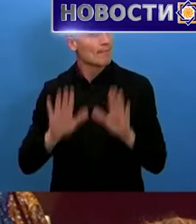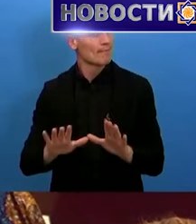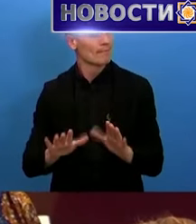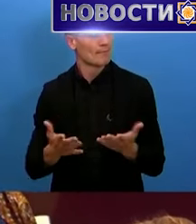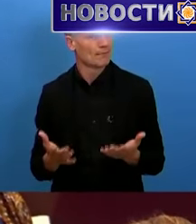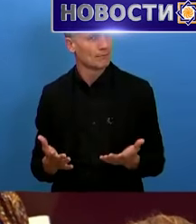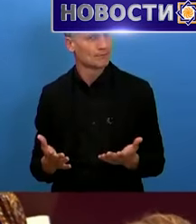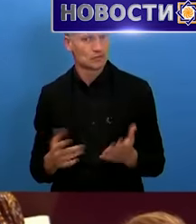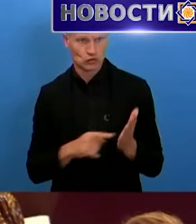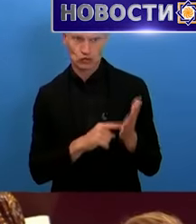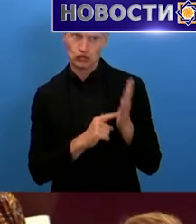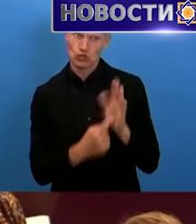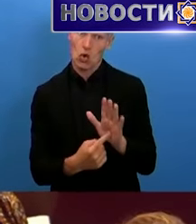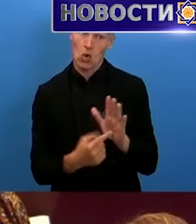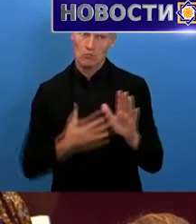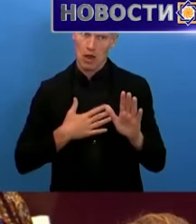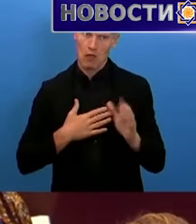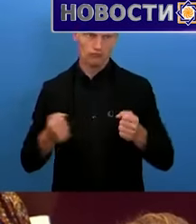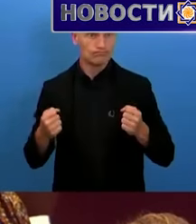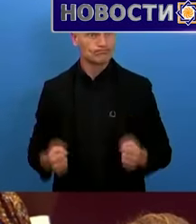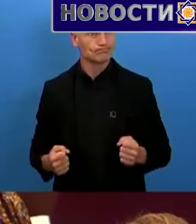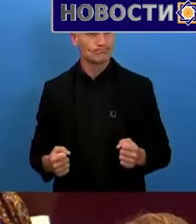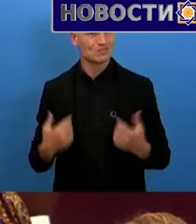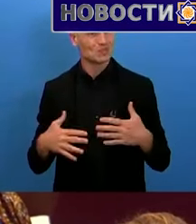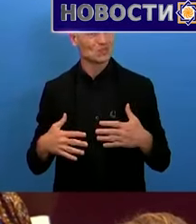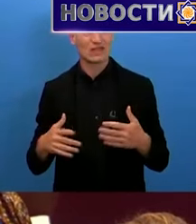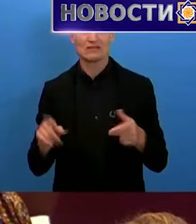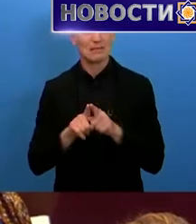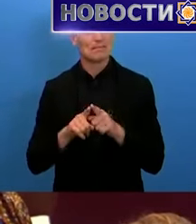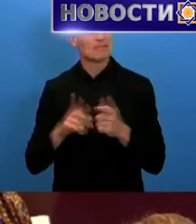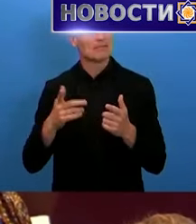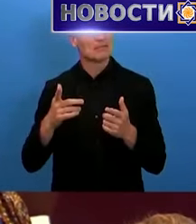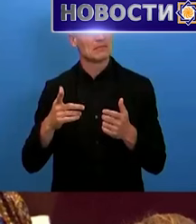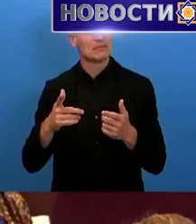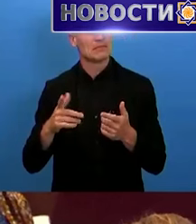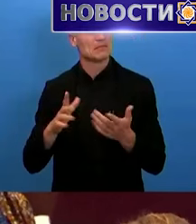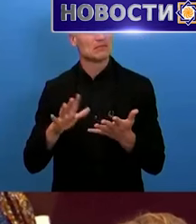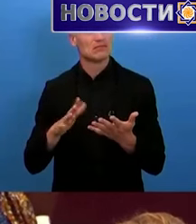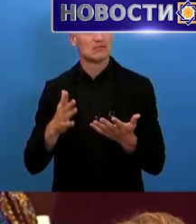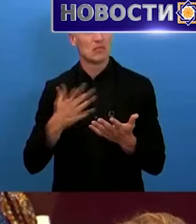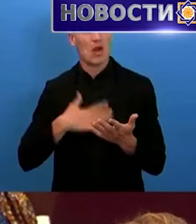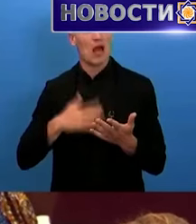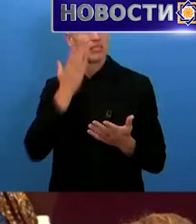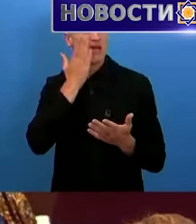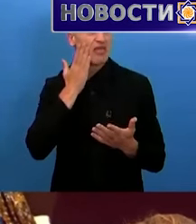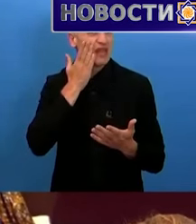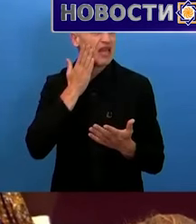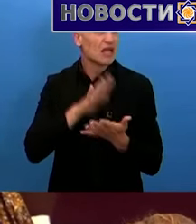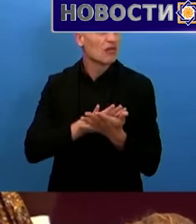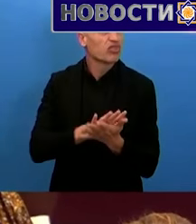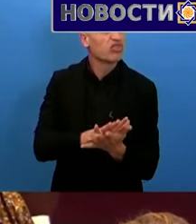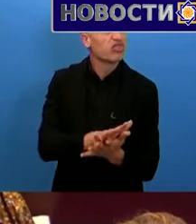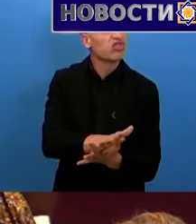этнические чистки, незаконное присвоение земель, территорий и ресурсов, совершенных со стороны Баку против проживающих в Арцахе коренных